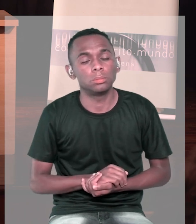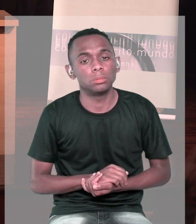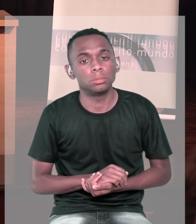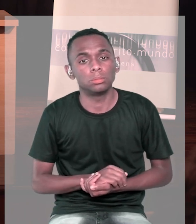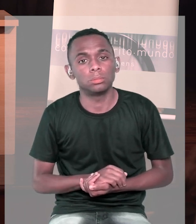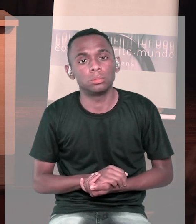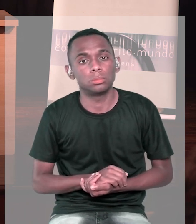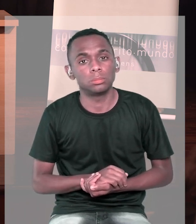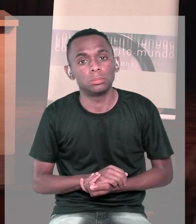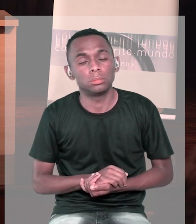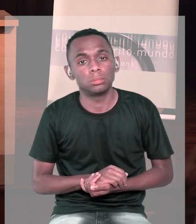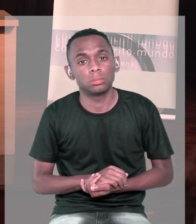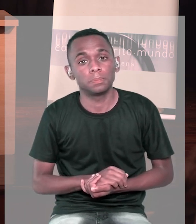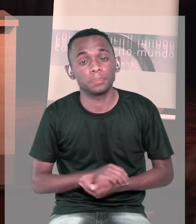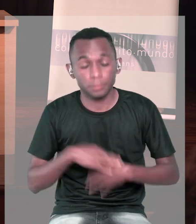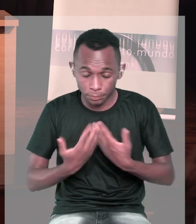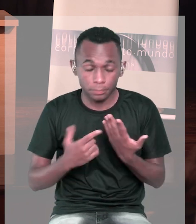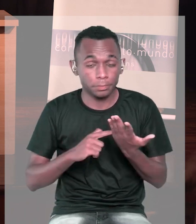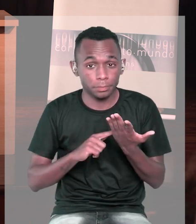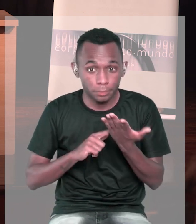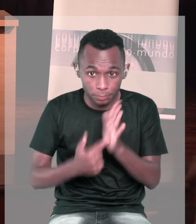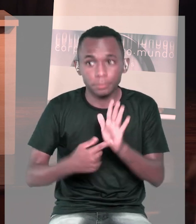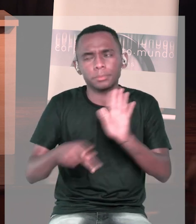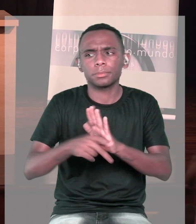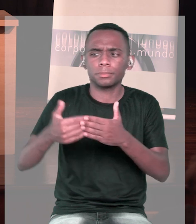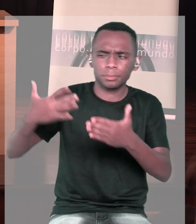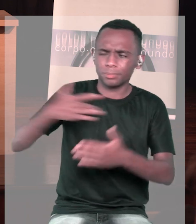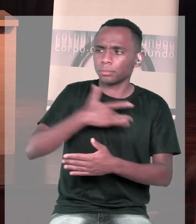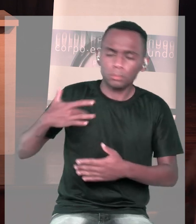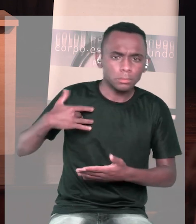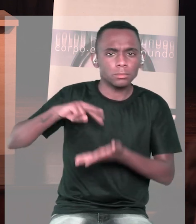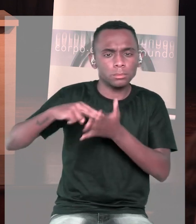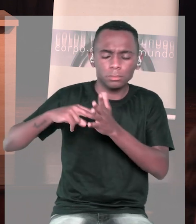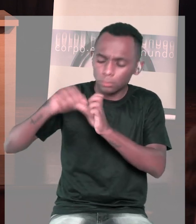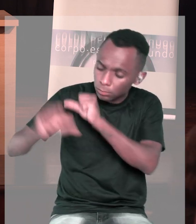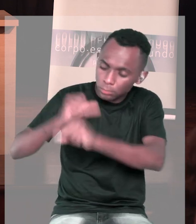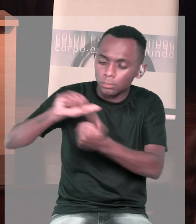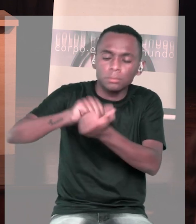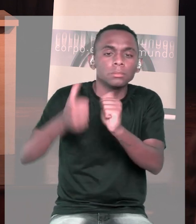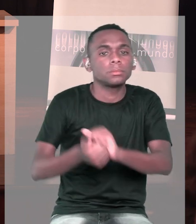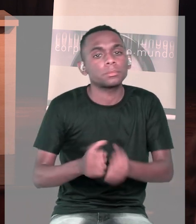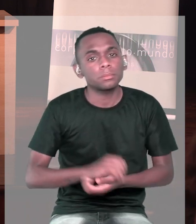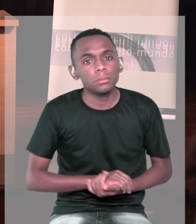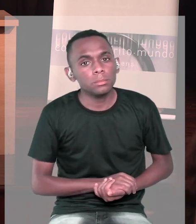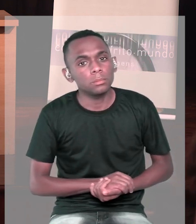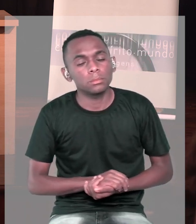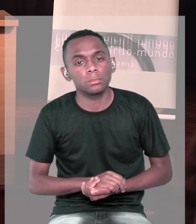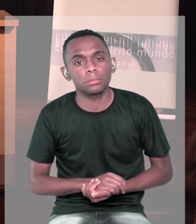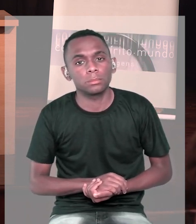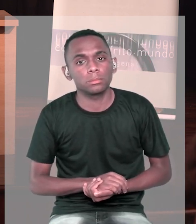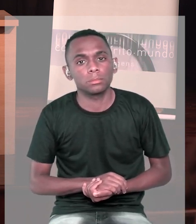de s'effondrer. Essa representação que se tinha da saúde está desmoronando hoje em dia. La santé, c'est l'expression